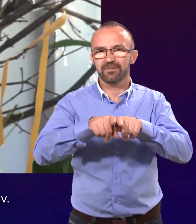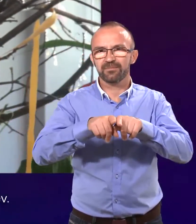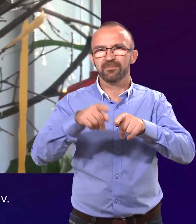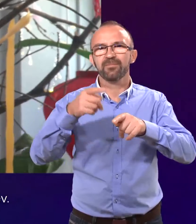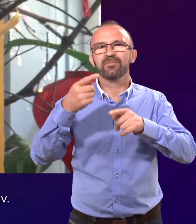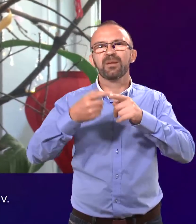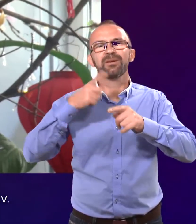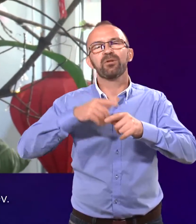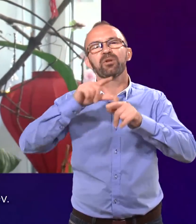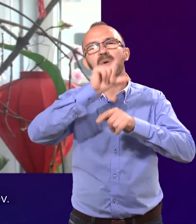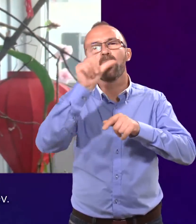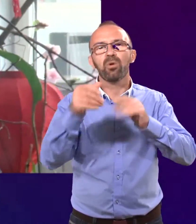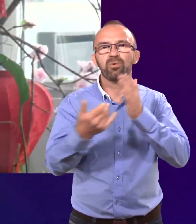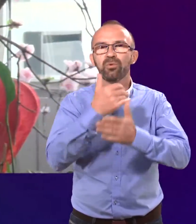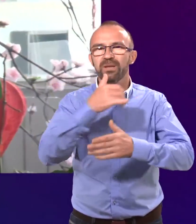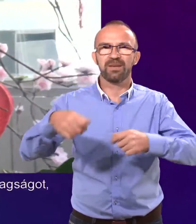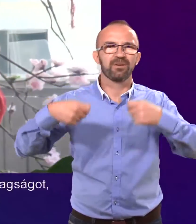van itt, mert nemrég hordói év.